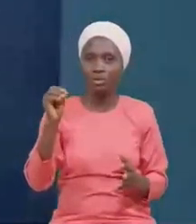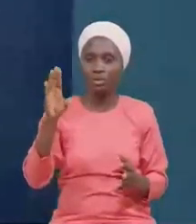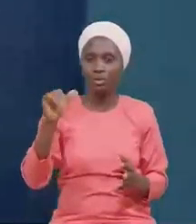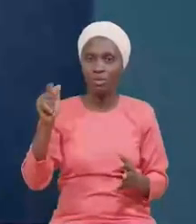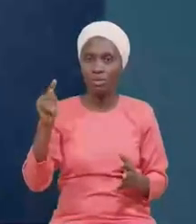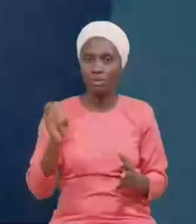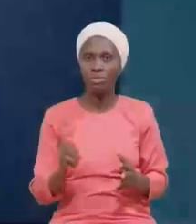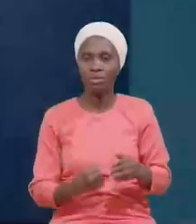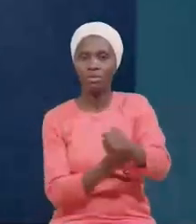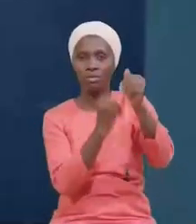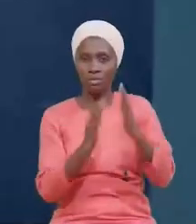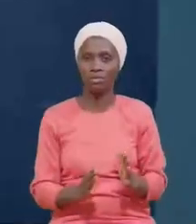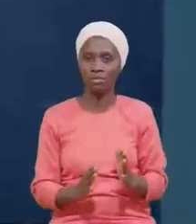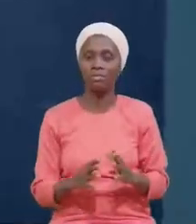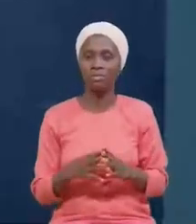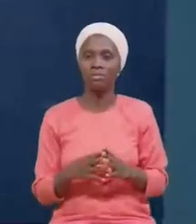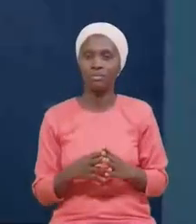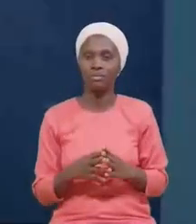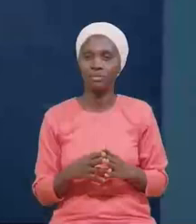Nous étions accusés.